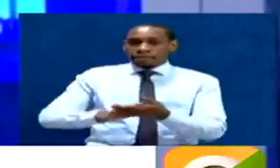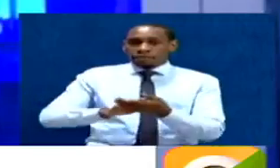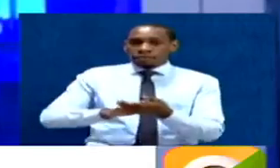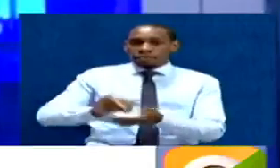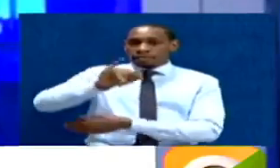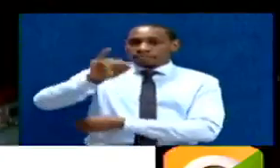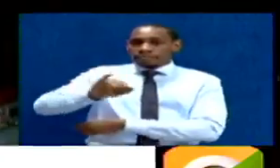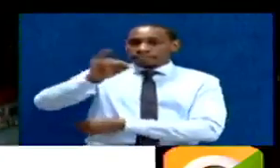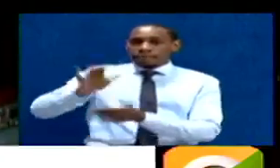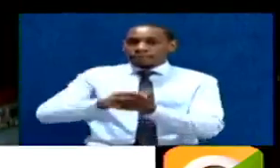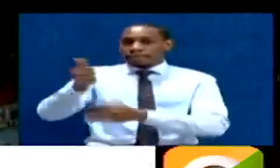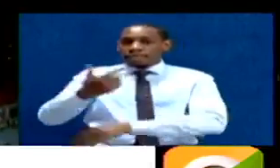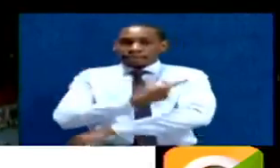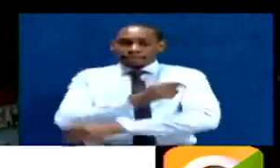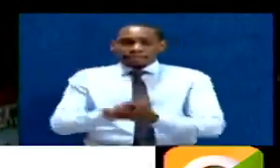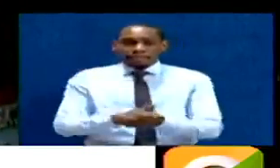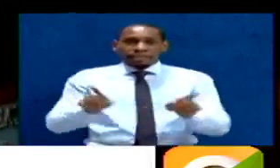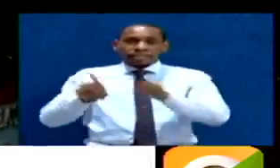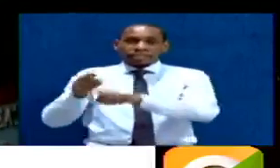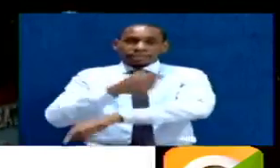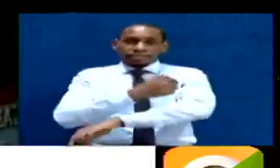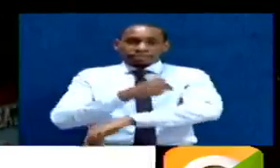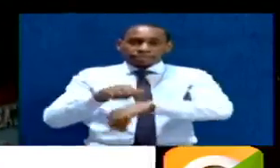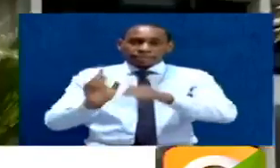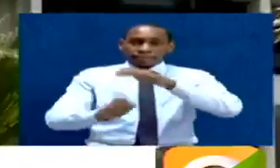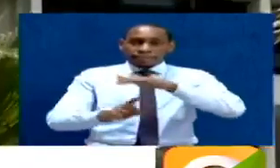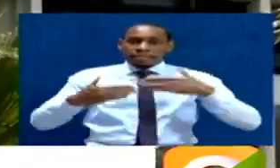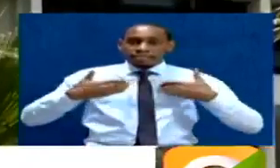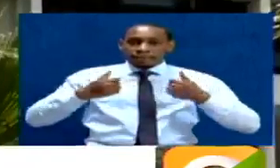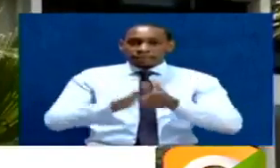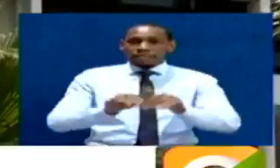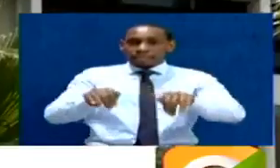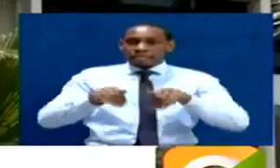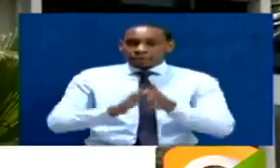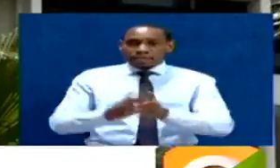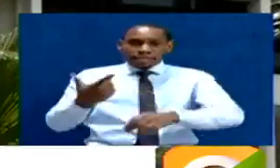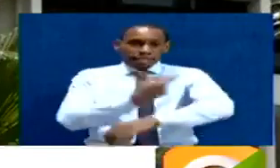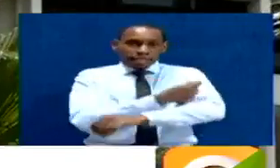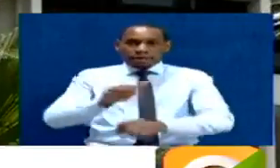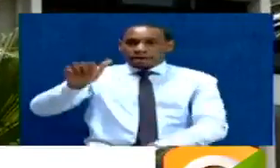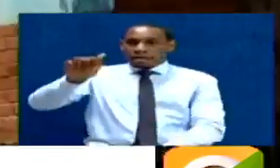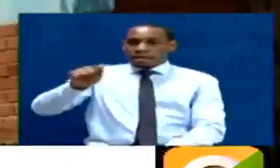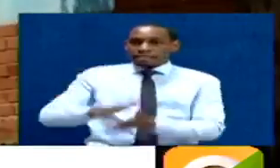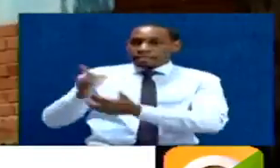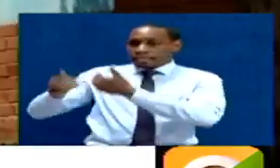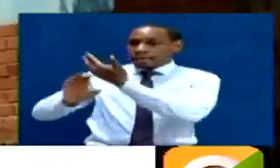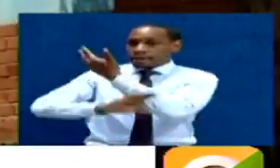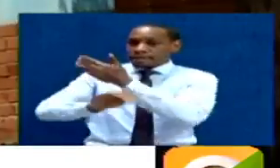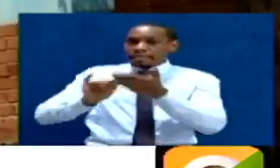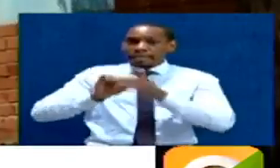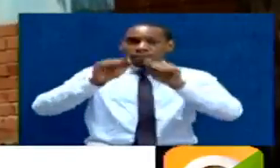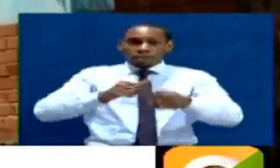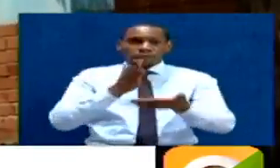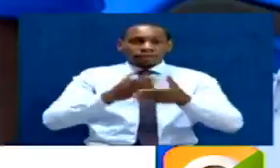those other big names. Wakati huo huo, Wizara ya Afya inasubiria chanjo ya AstraZeneca kutoka mataifa jirani